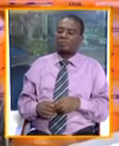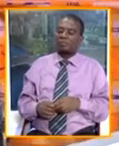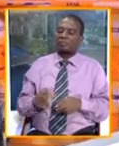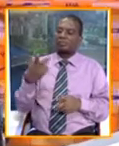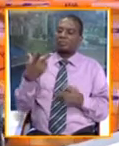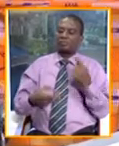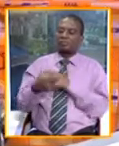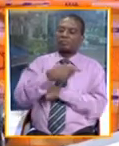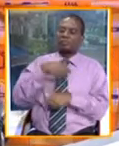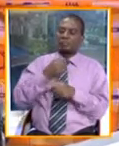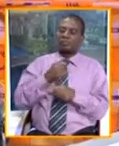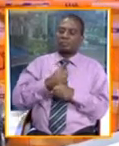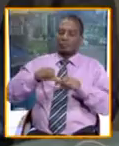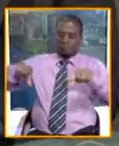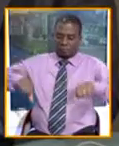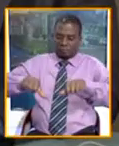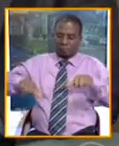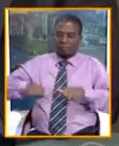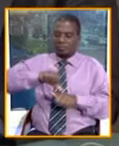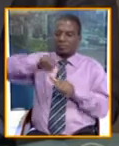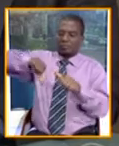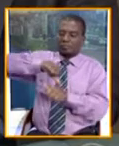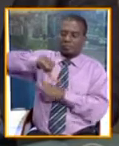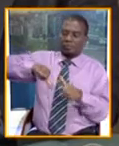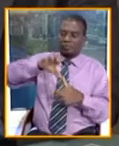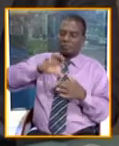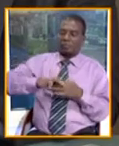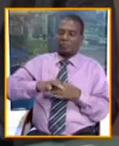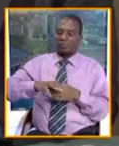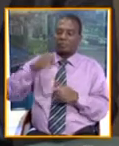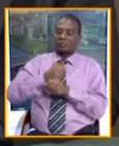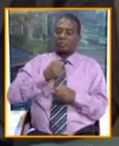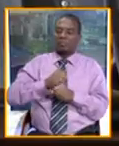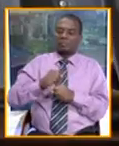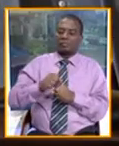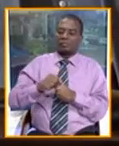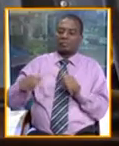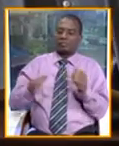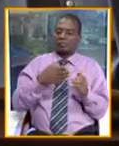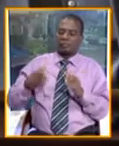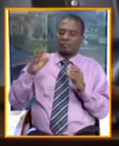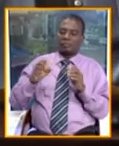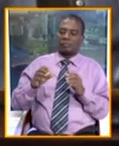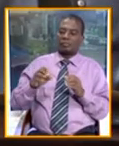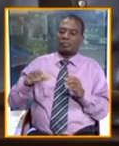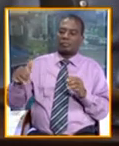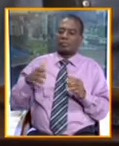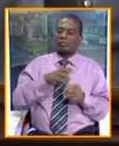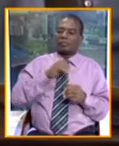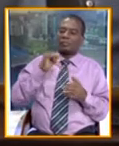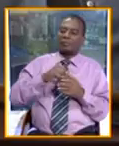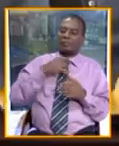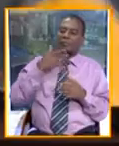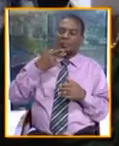Trois jours de travaux scientifiques autour de l'œuvre artistique de Wéré-Wéré Gliking. Stature d'une artiste complète, c'est